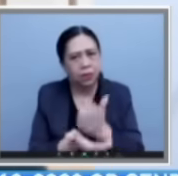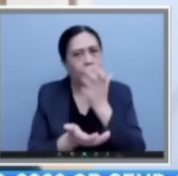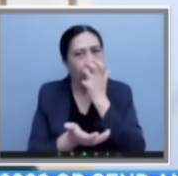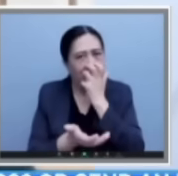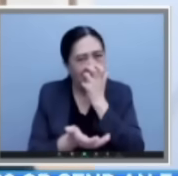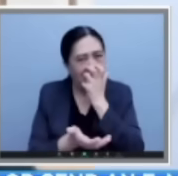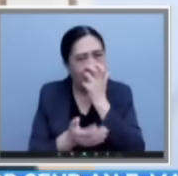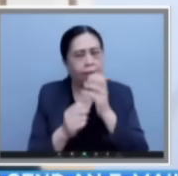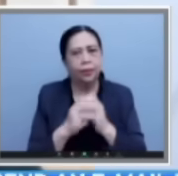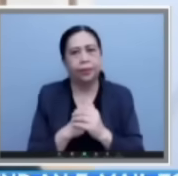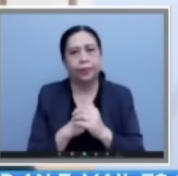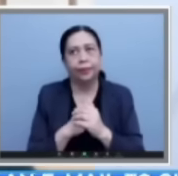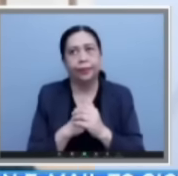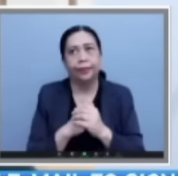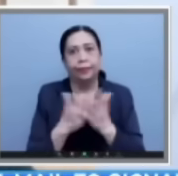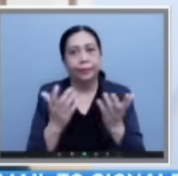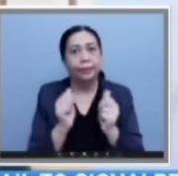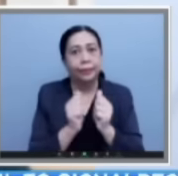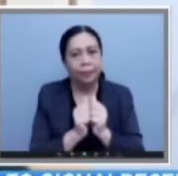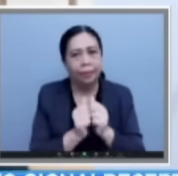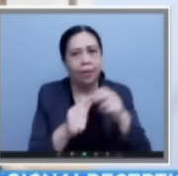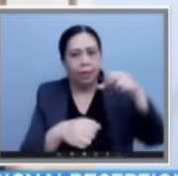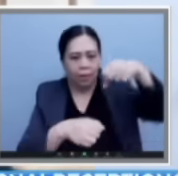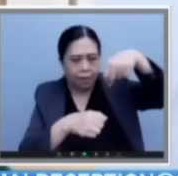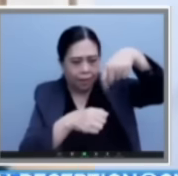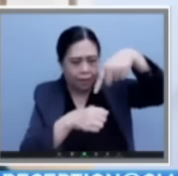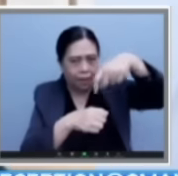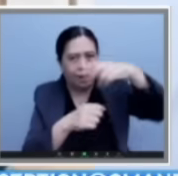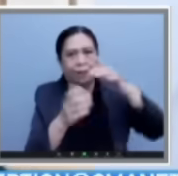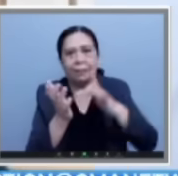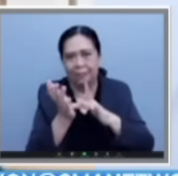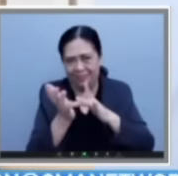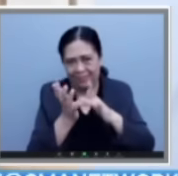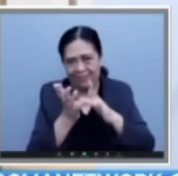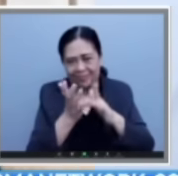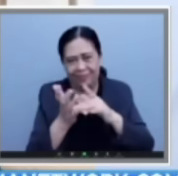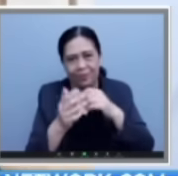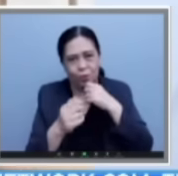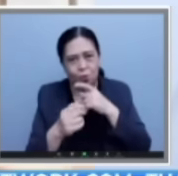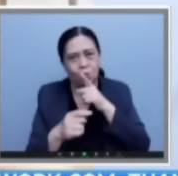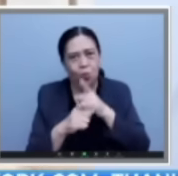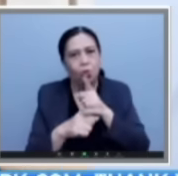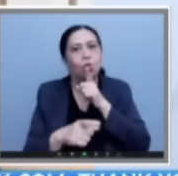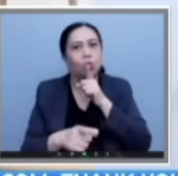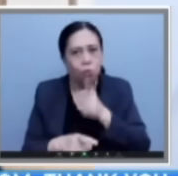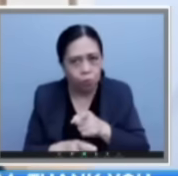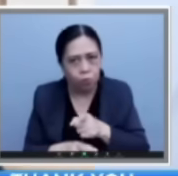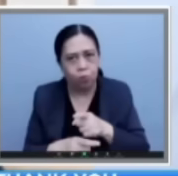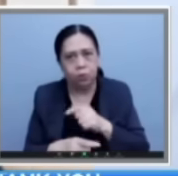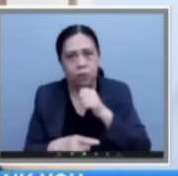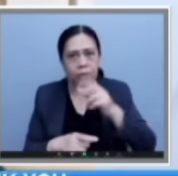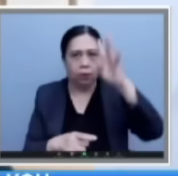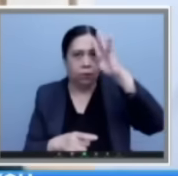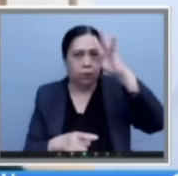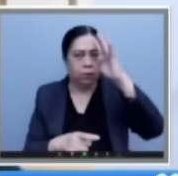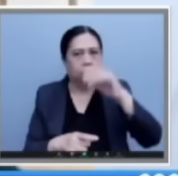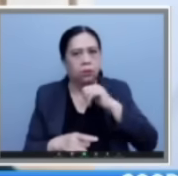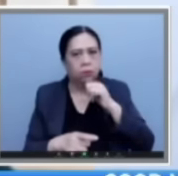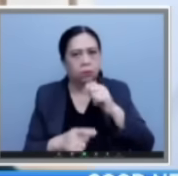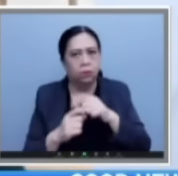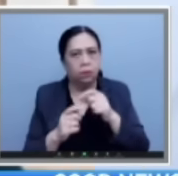ah may kasama gamot para makatiyak tayo so hindi yung simpleng